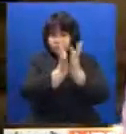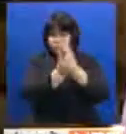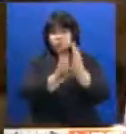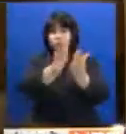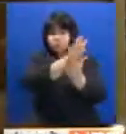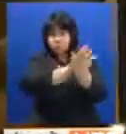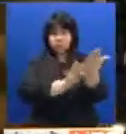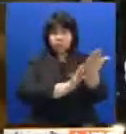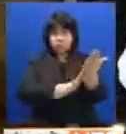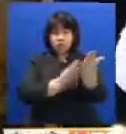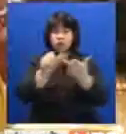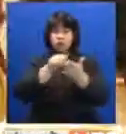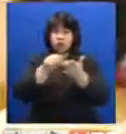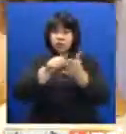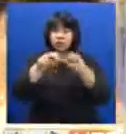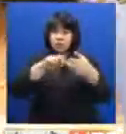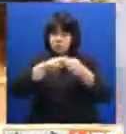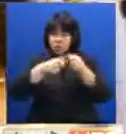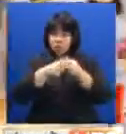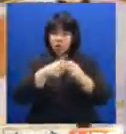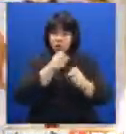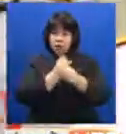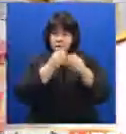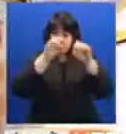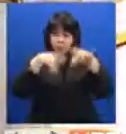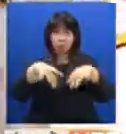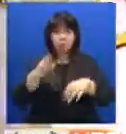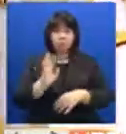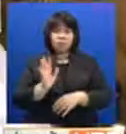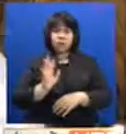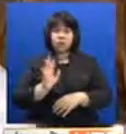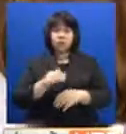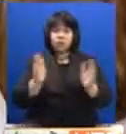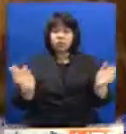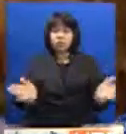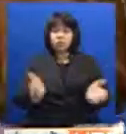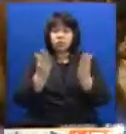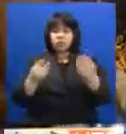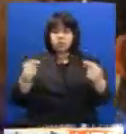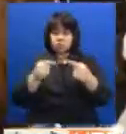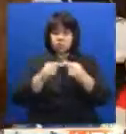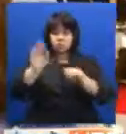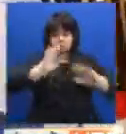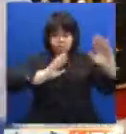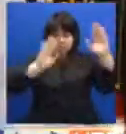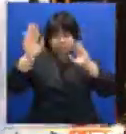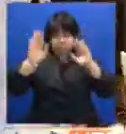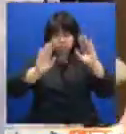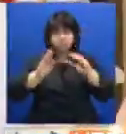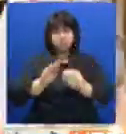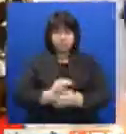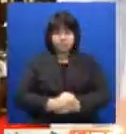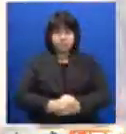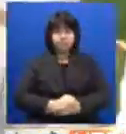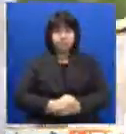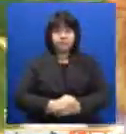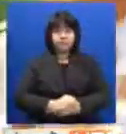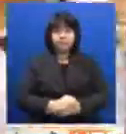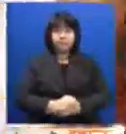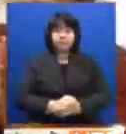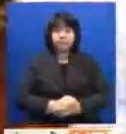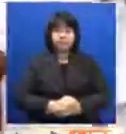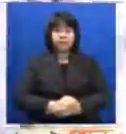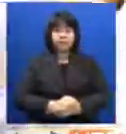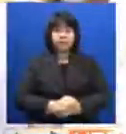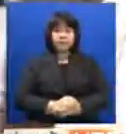และการแก้ไขปัญหาโดยสันติวิธีเพื่อส่งเสริมการปกครองในระบอบประชาธิปไตยอันมีพระมหากษัตริย์ทรงเป็นประมุขที่